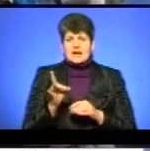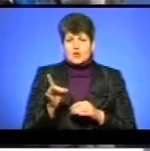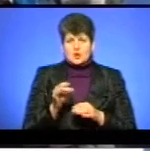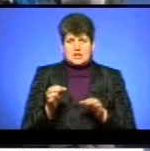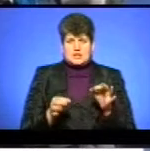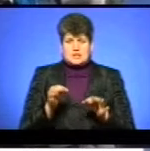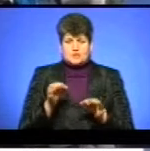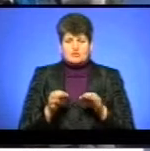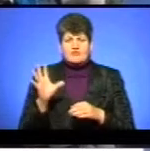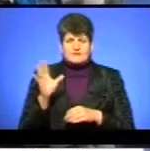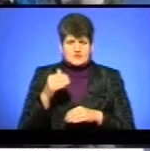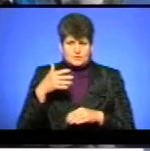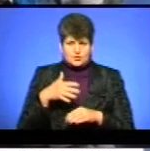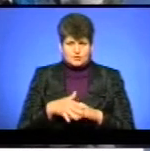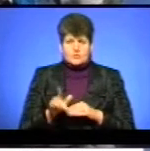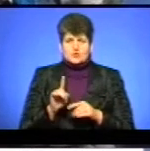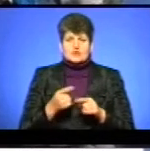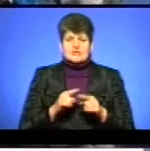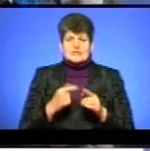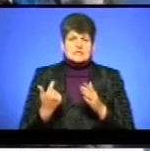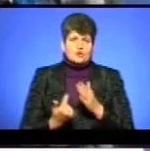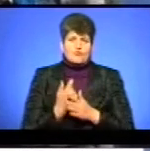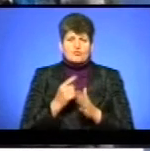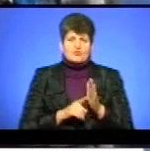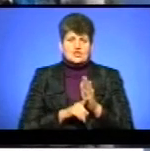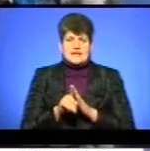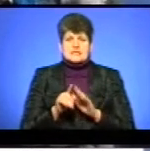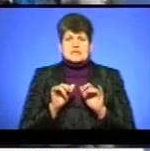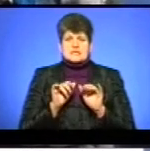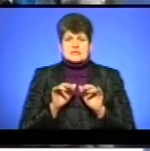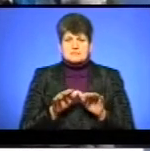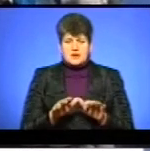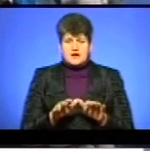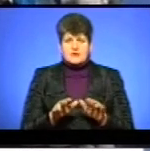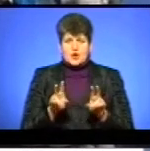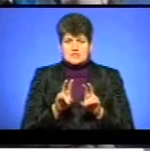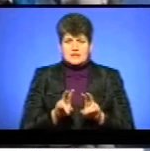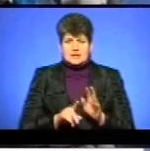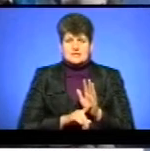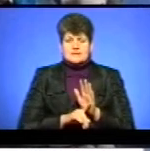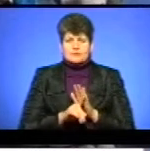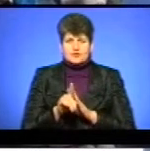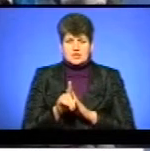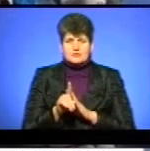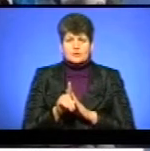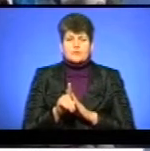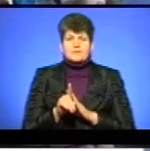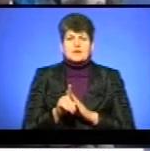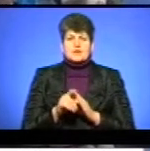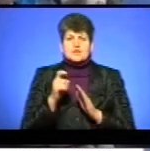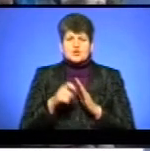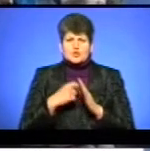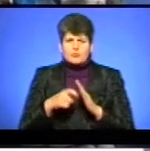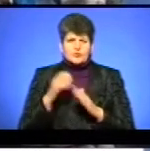А всім розуміємо, що це знов почнеться справа розглядатися спочатку з допитом усіх свідків,